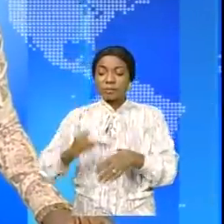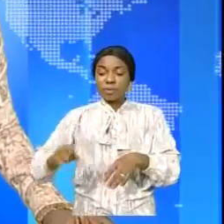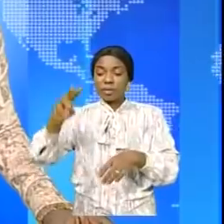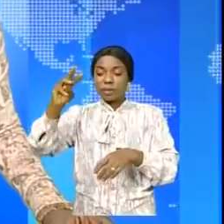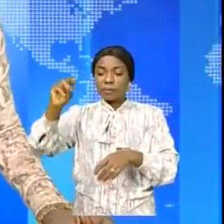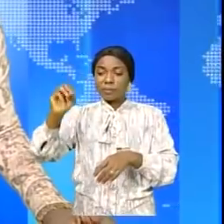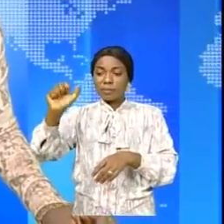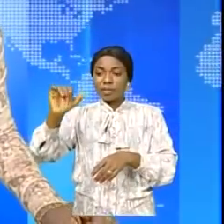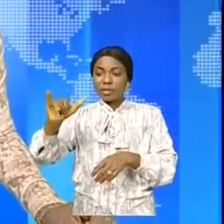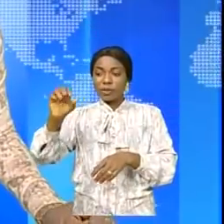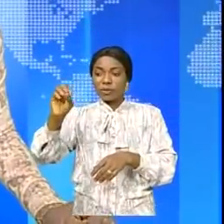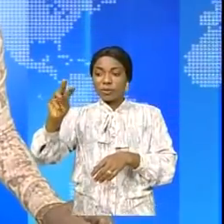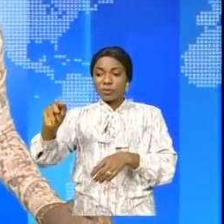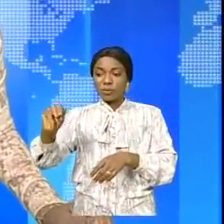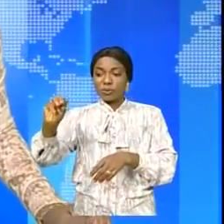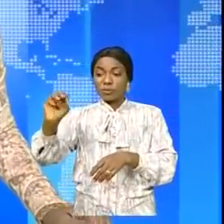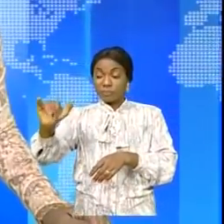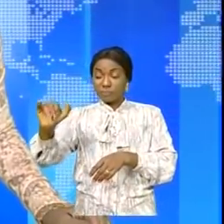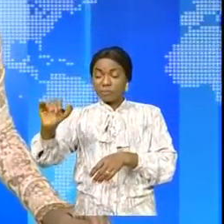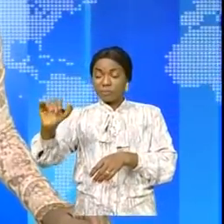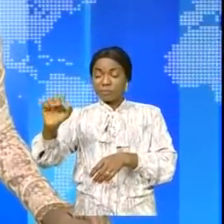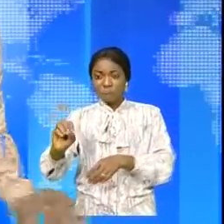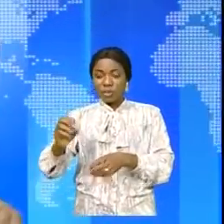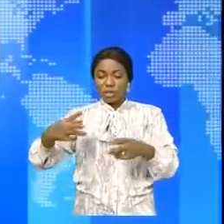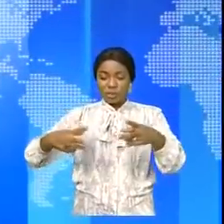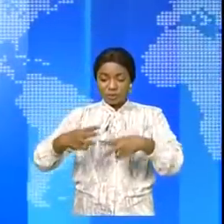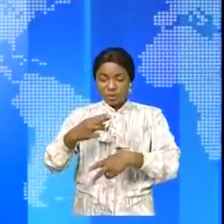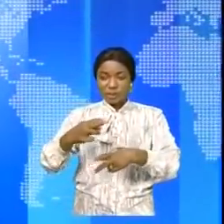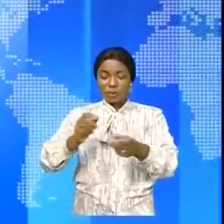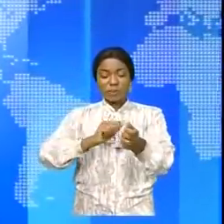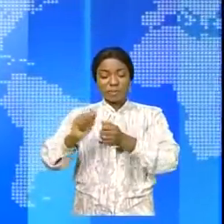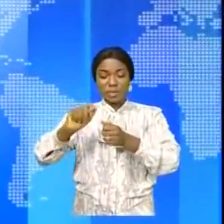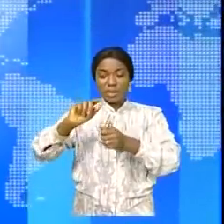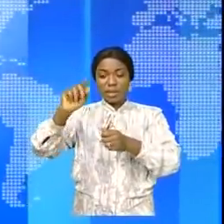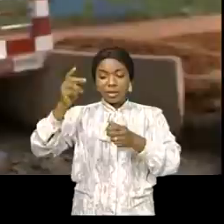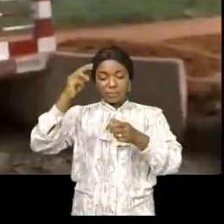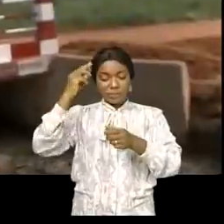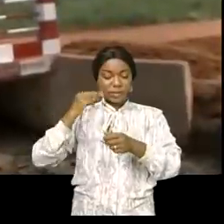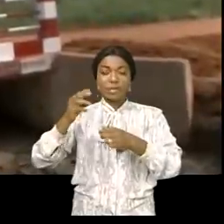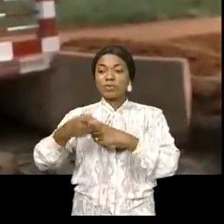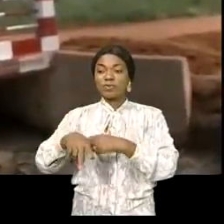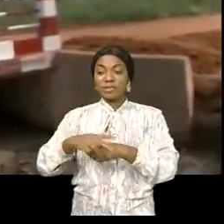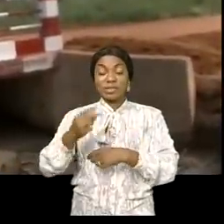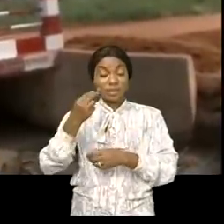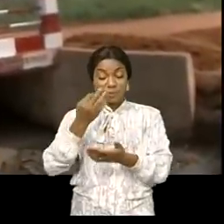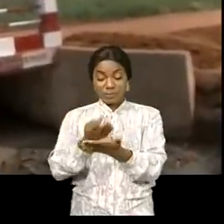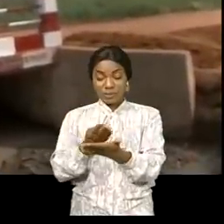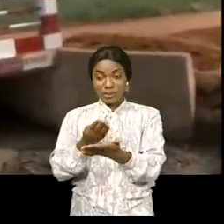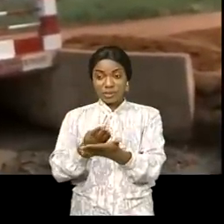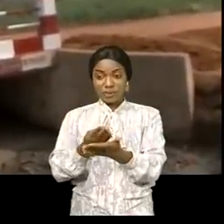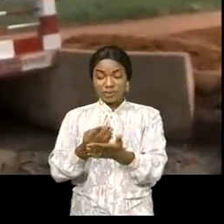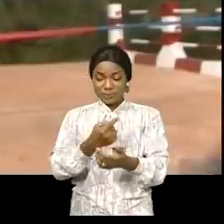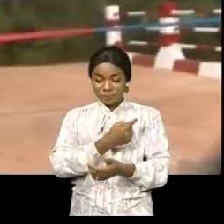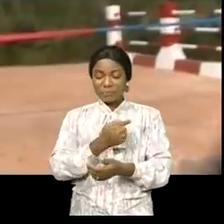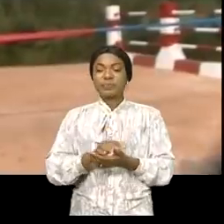par l'OVD, la cérémonie d'inauguration a été présidée par le ministre provincial du budget. Vient d'être dotée à la ville de Bandundu